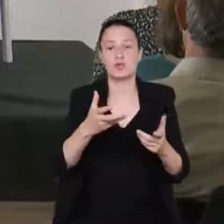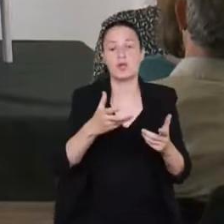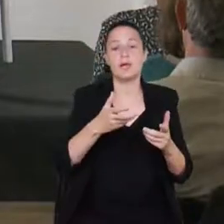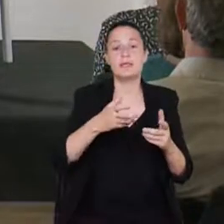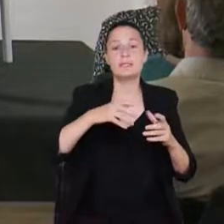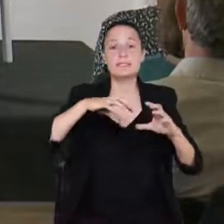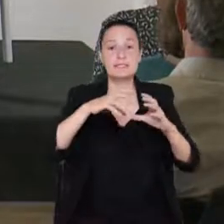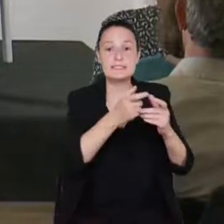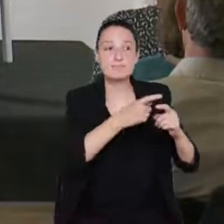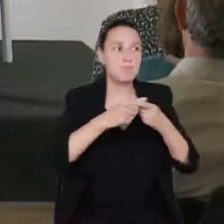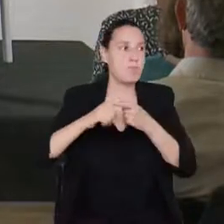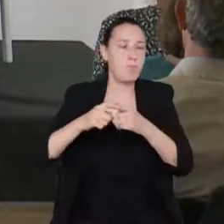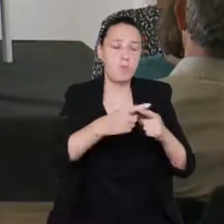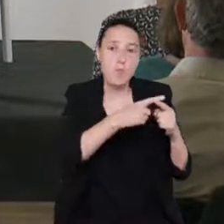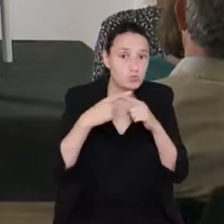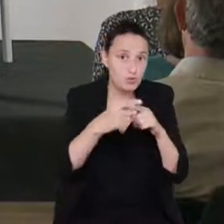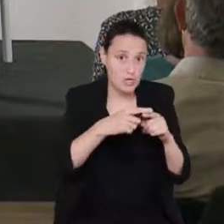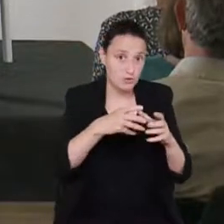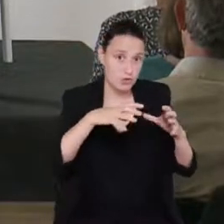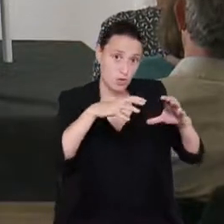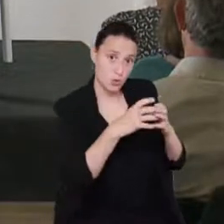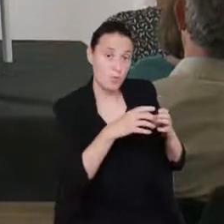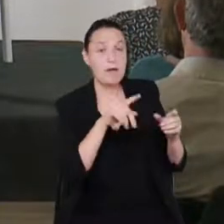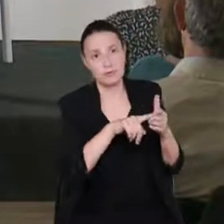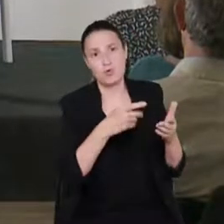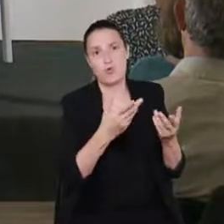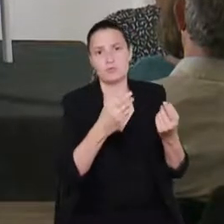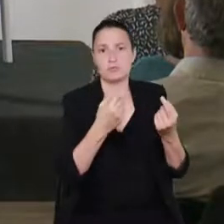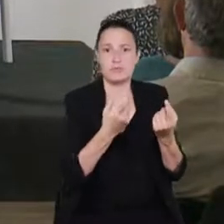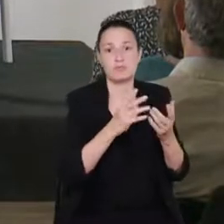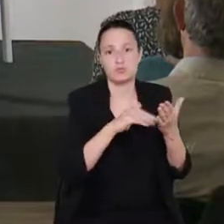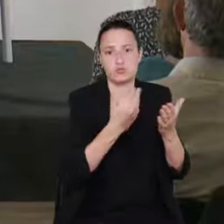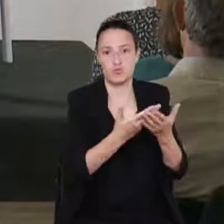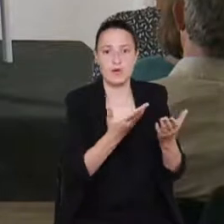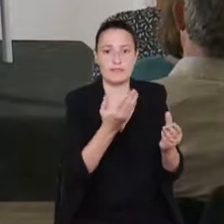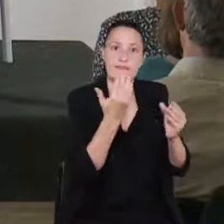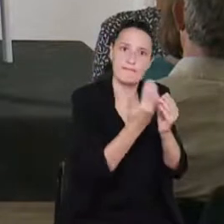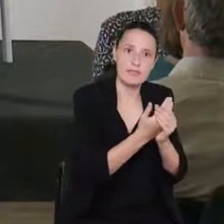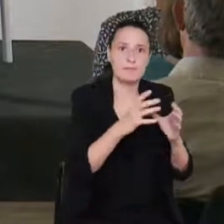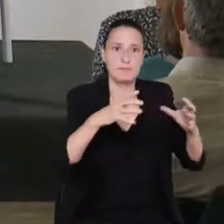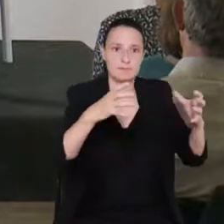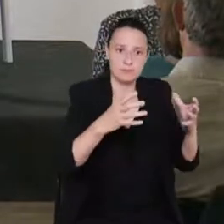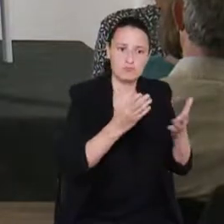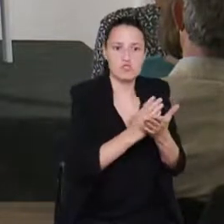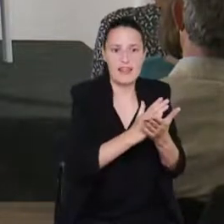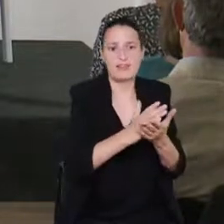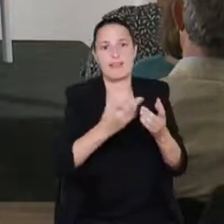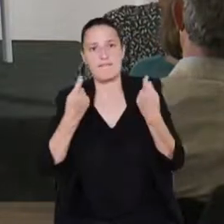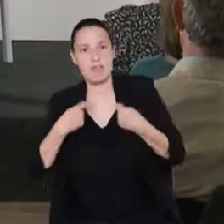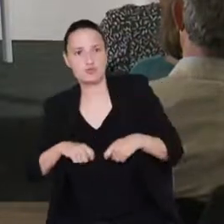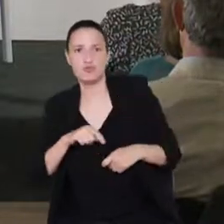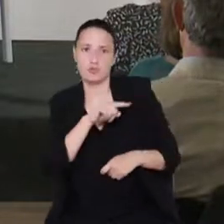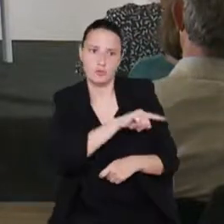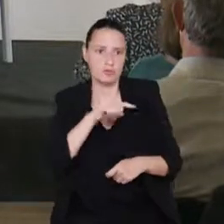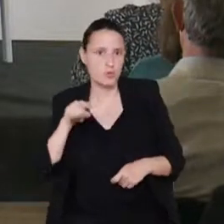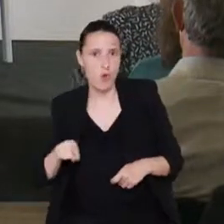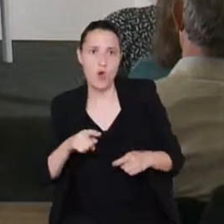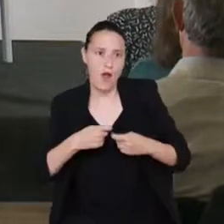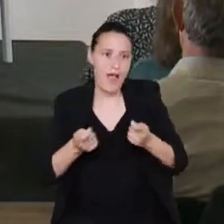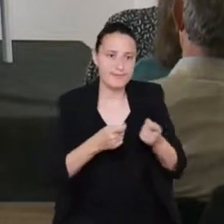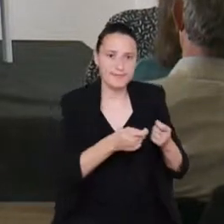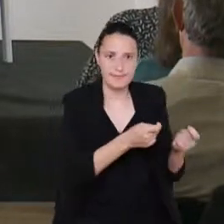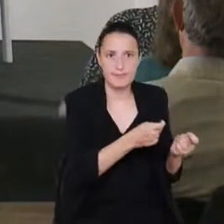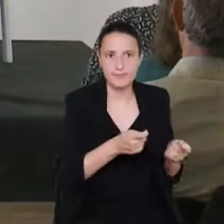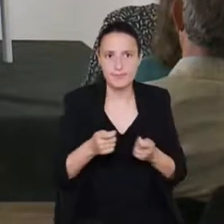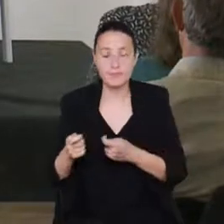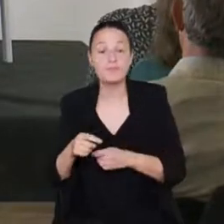który miał być takim właśnie na poziomie średnich przedsiębiorstw, na przykład i wsi, bardzo ważnym elementem handlu. No